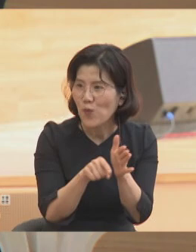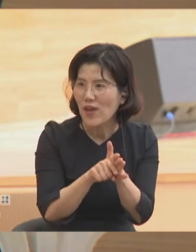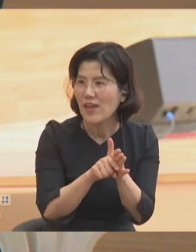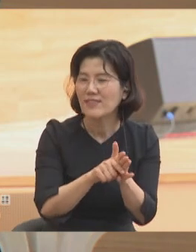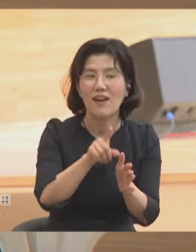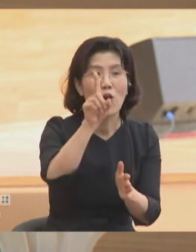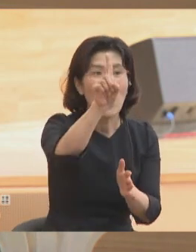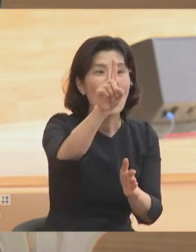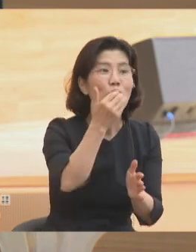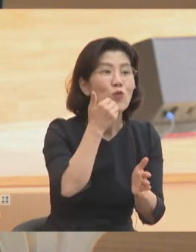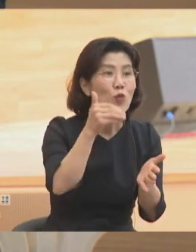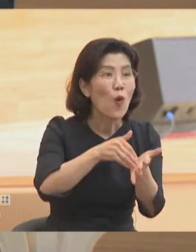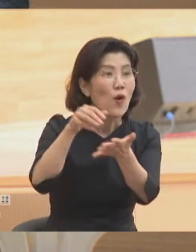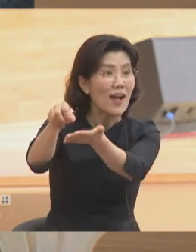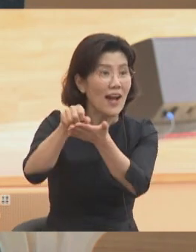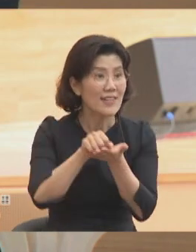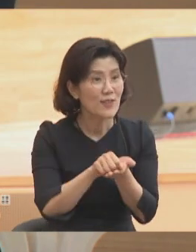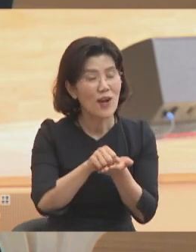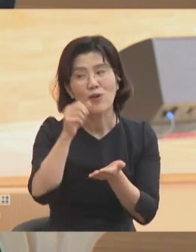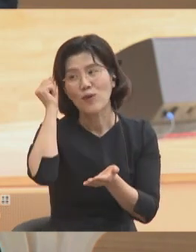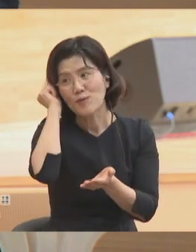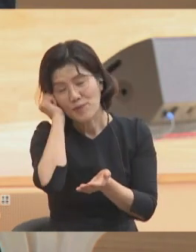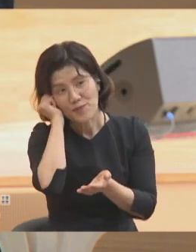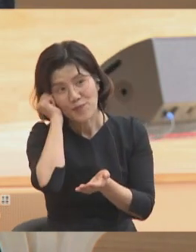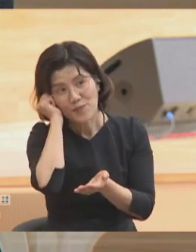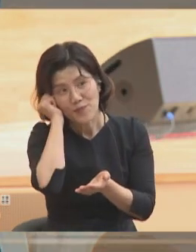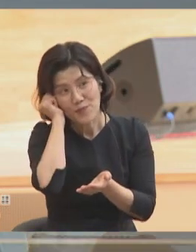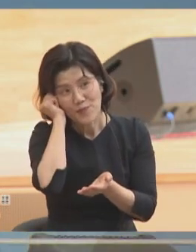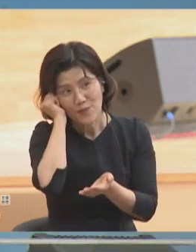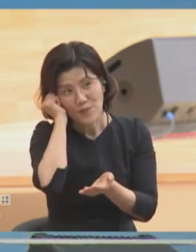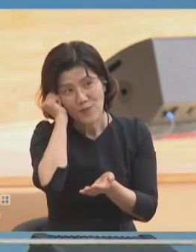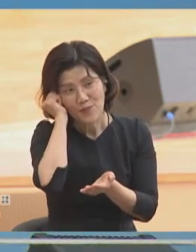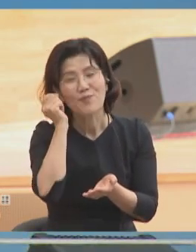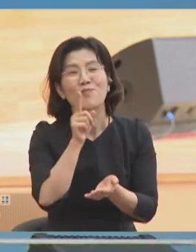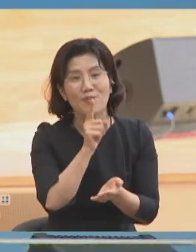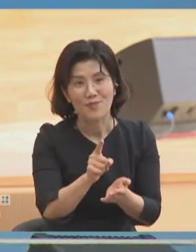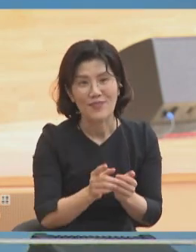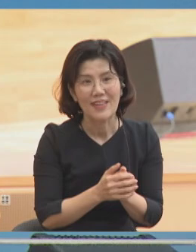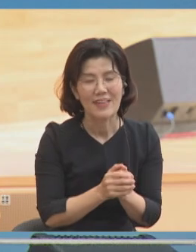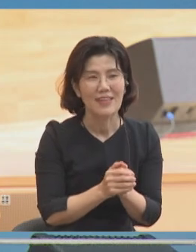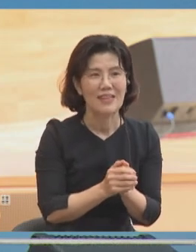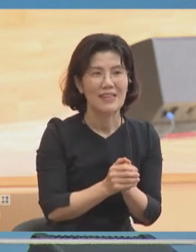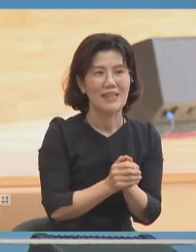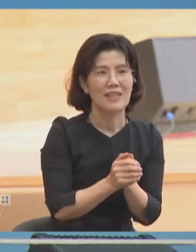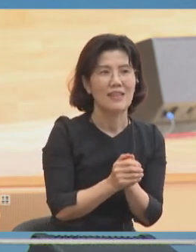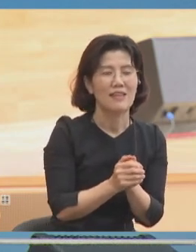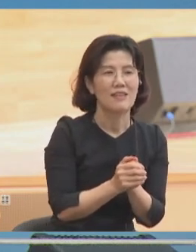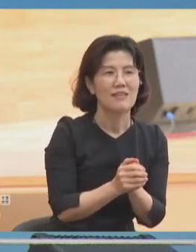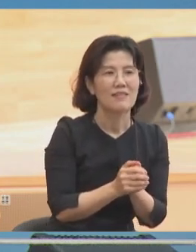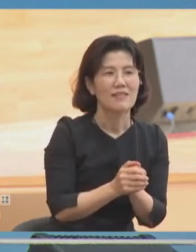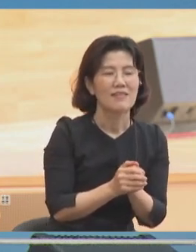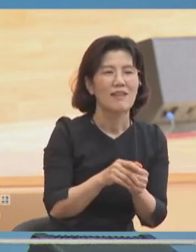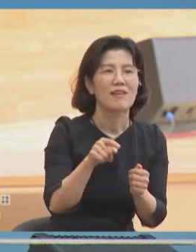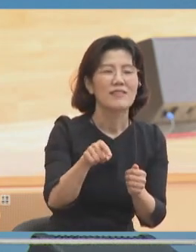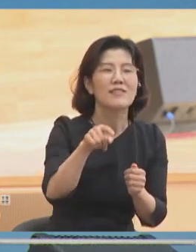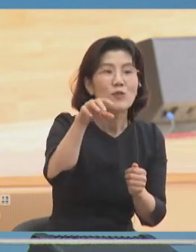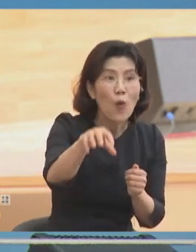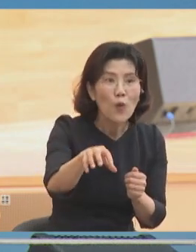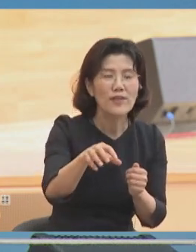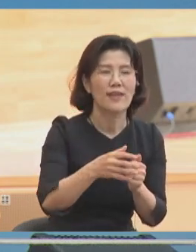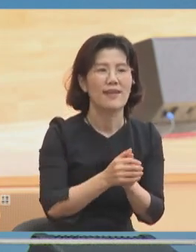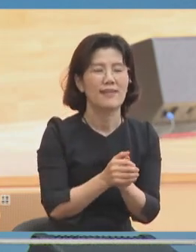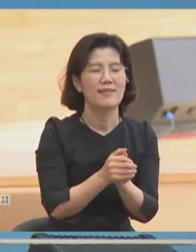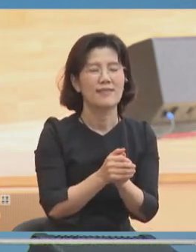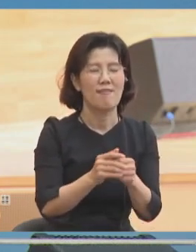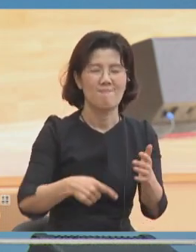자더니 아멘이 쌍둥이 동생 야곱에게 모든 것을 빼앗긴 형 가요 불같이 분노합니다 그래서